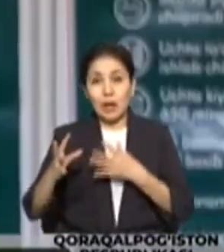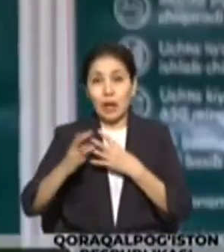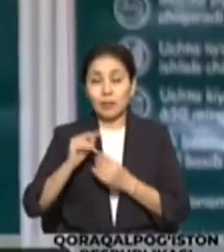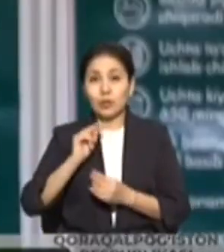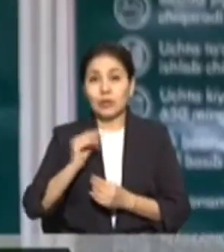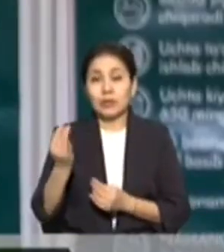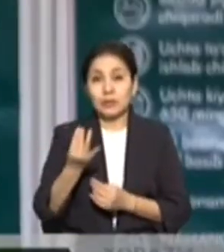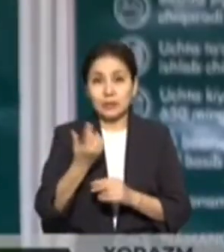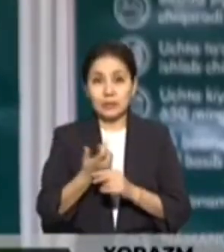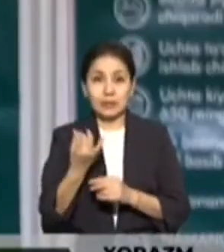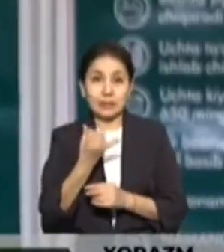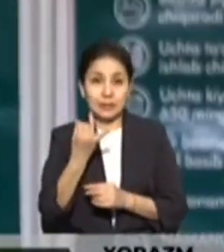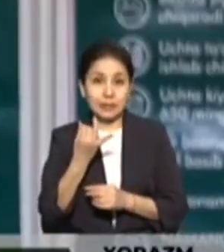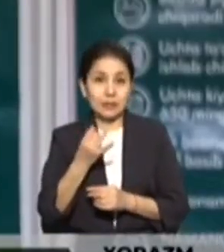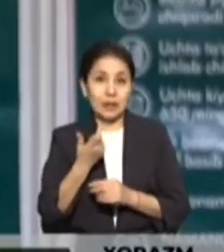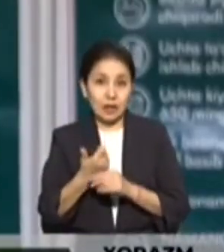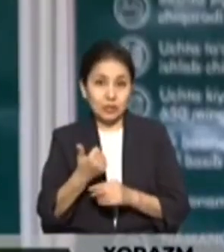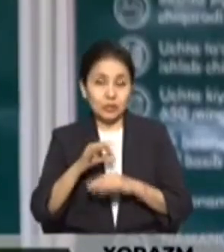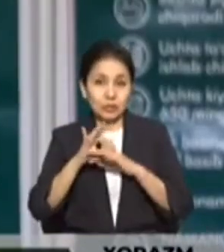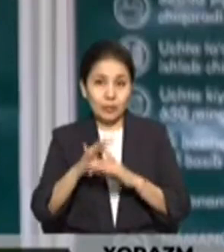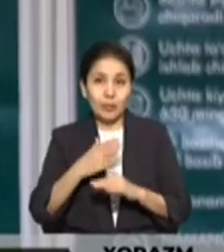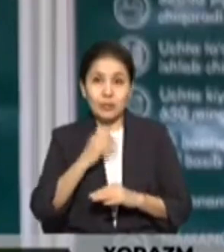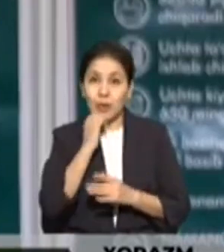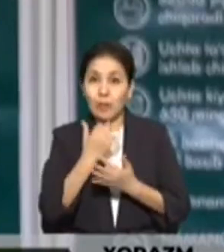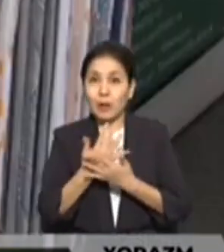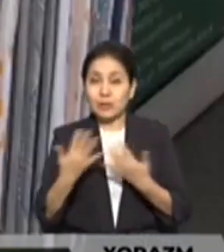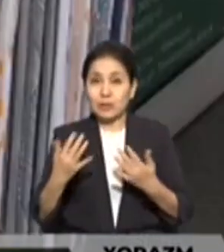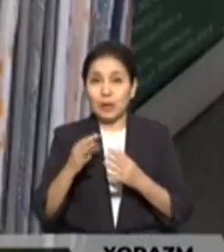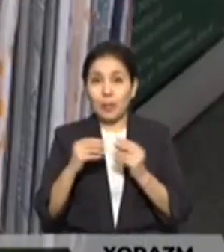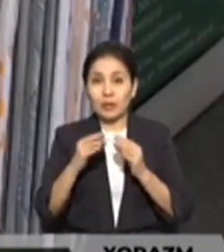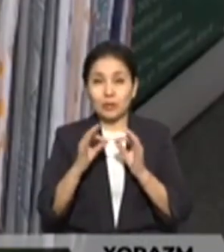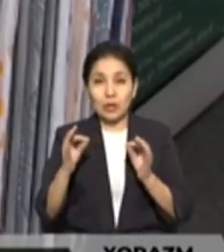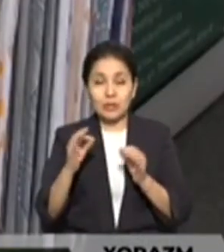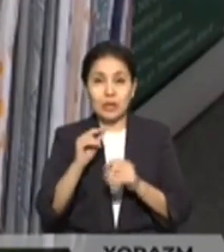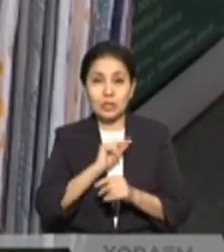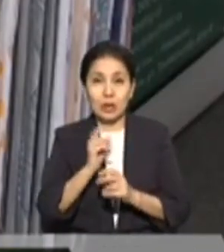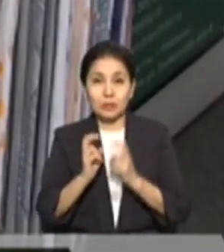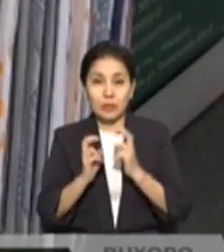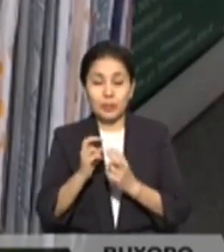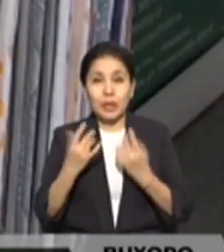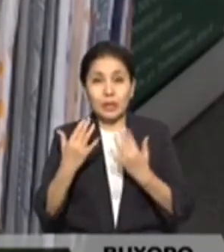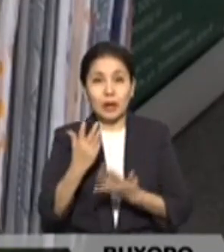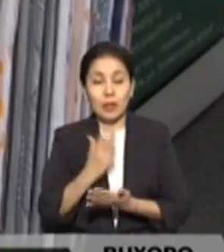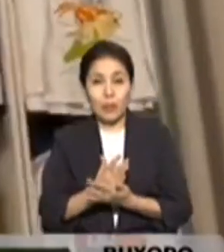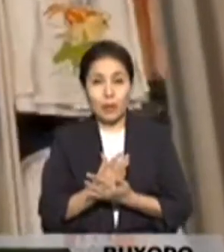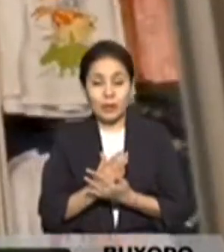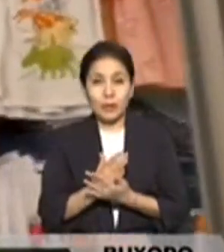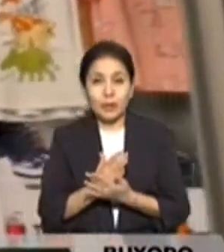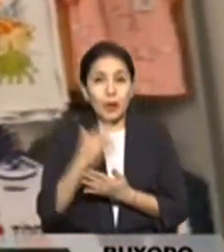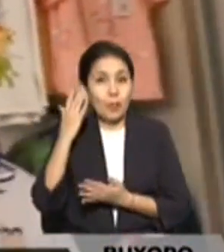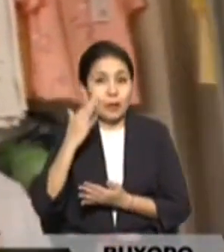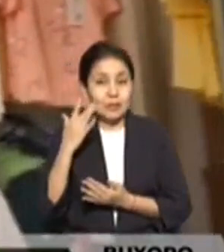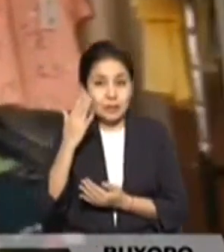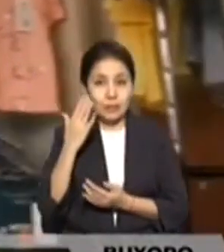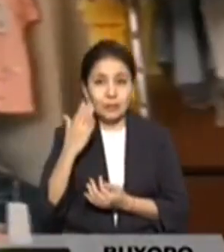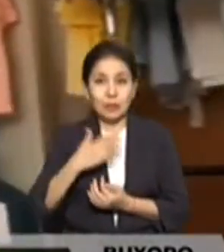Hamkorlarimizning qiziqishi yaxshi bo'lyapti. Biz asosiy mahsulotlar paxta tolasidan ishlab chiqarilgani uchun talab bor. Oldindagi asosiy